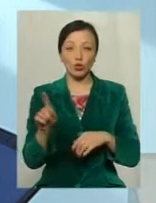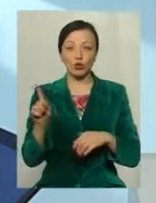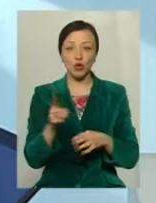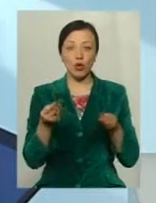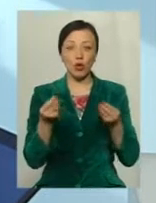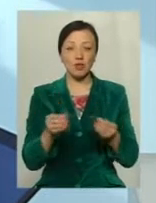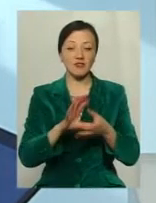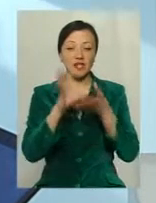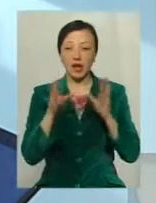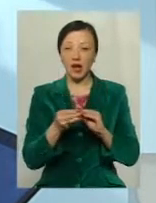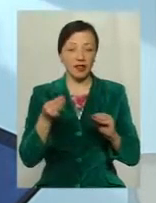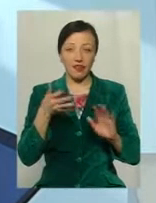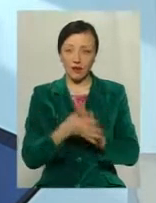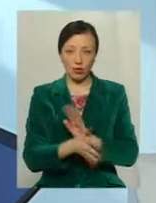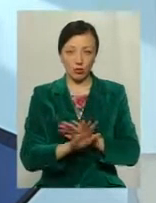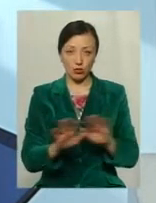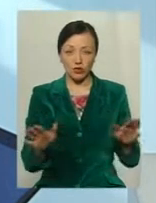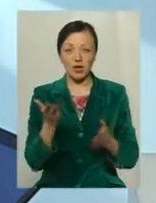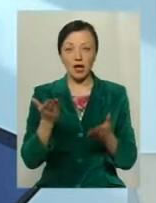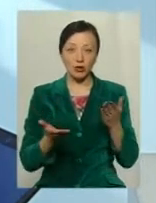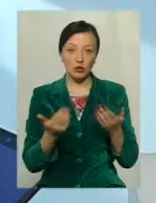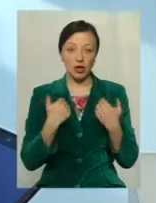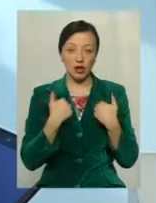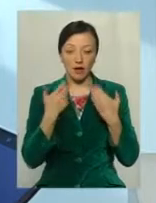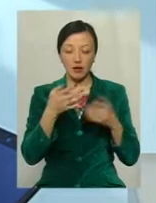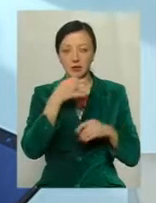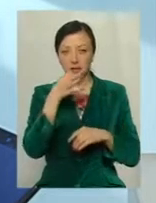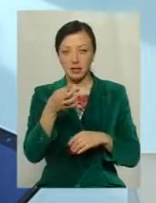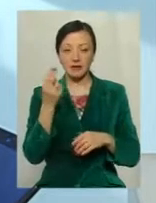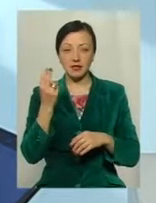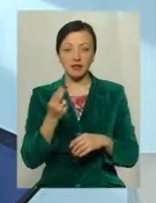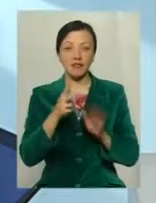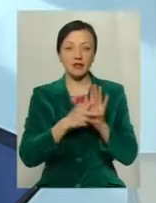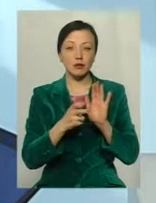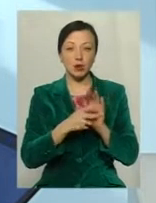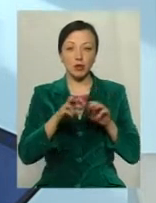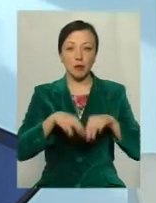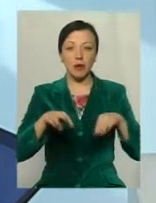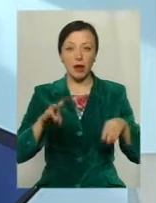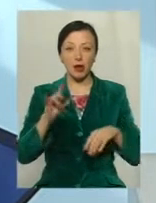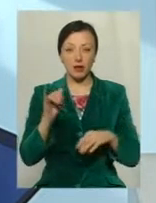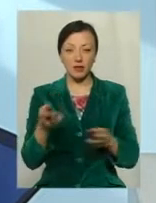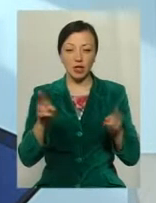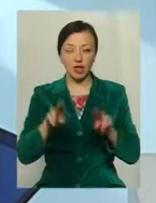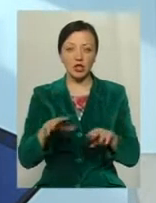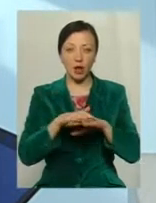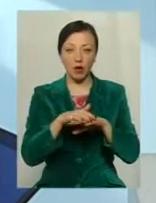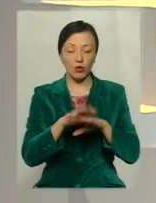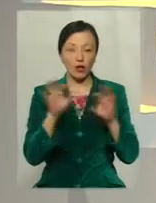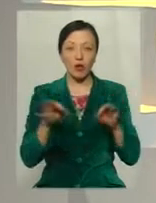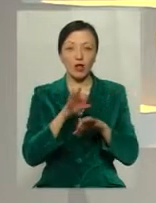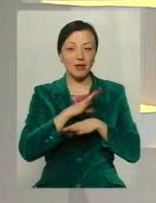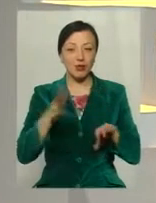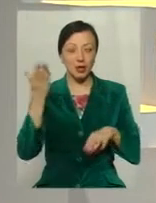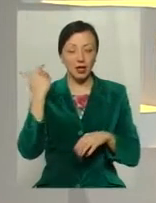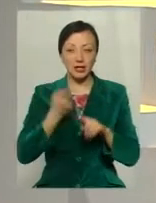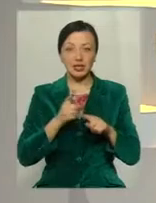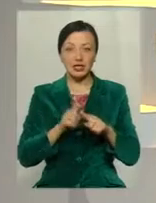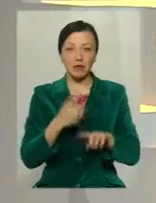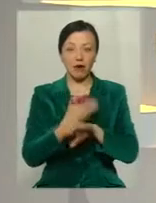кореляції. Аналогічна ситуація відбувається по відношенню обласного і місцевих бюджетів. І тому оце розбалансованість